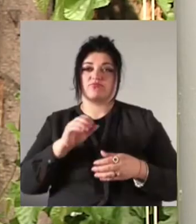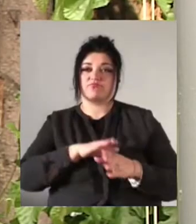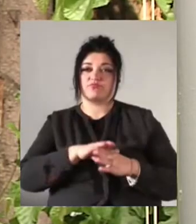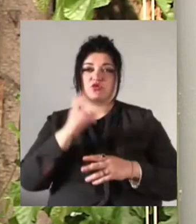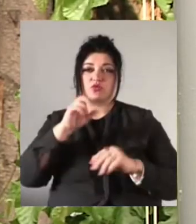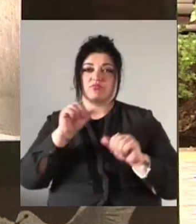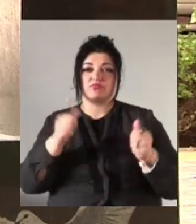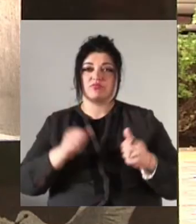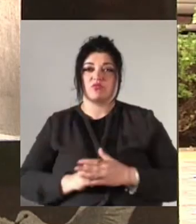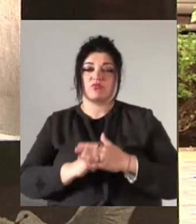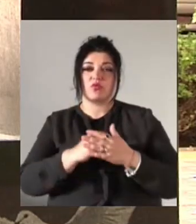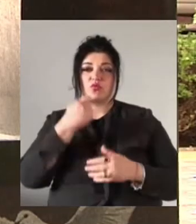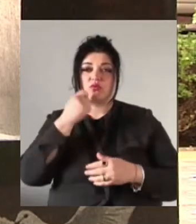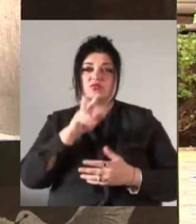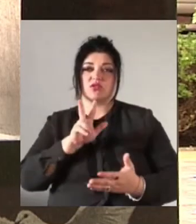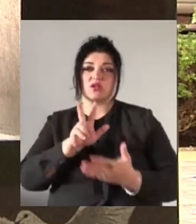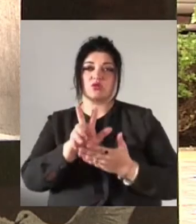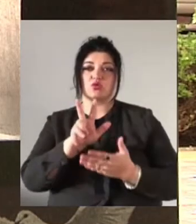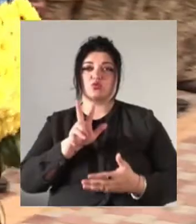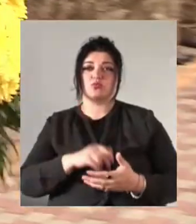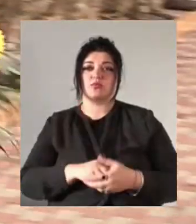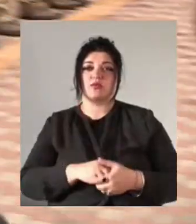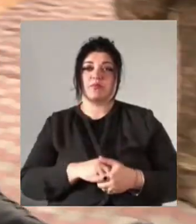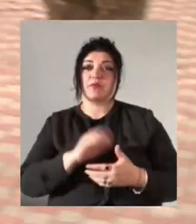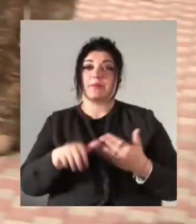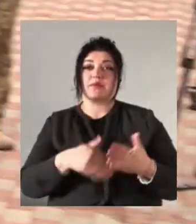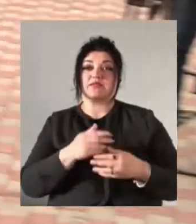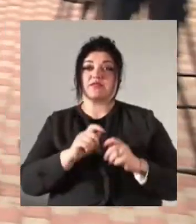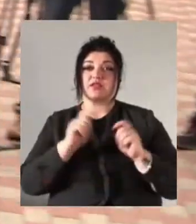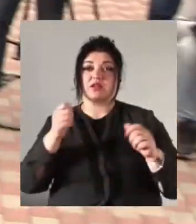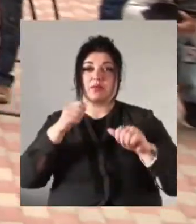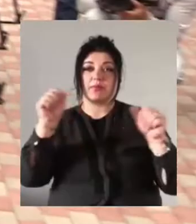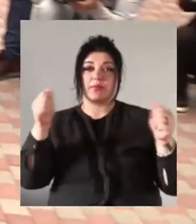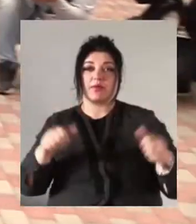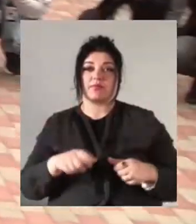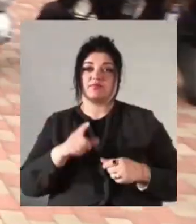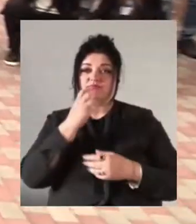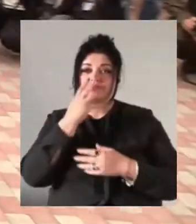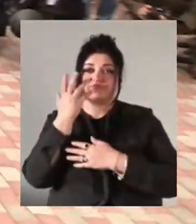формі українського тризуба та дзвін. Після відкриття пам'ятника до нього поклали квіти.